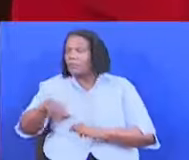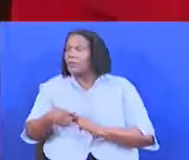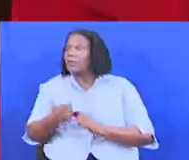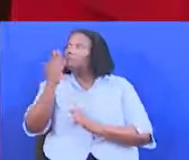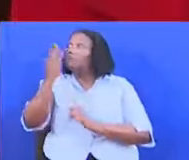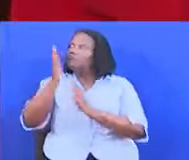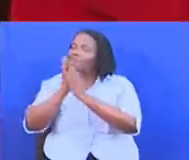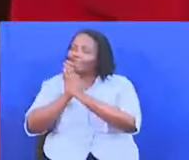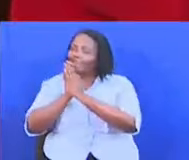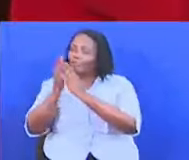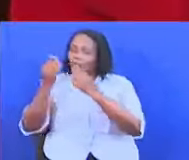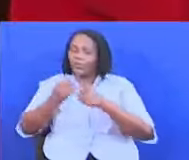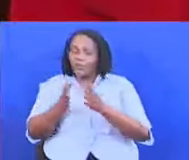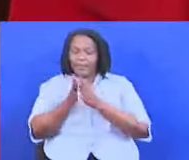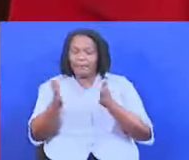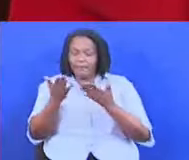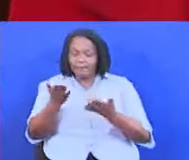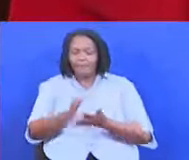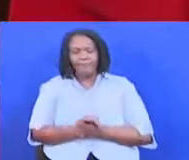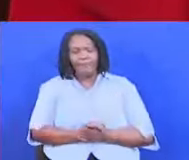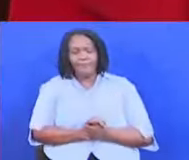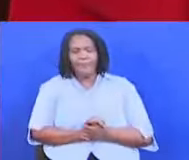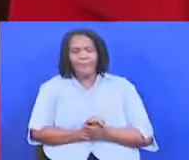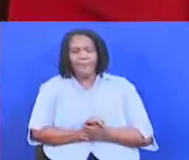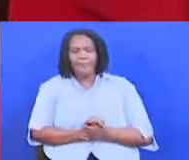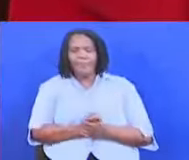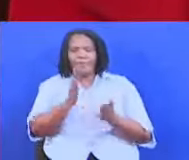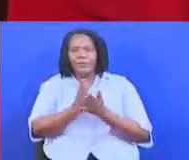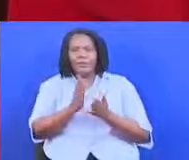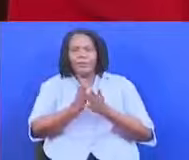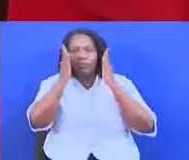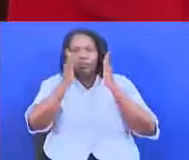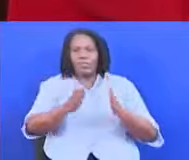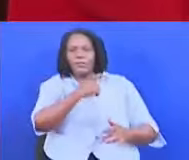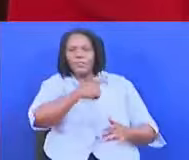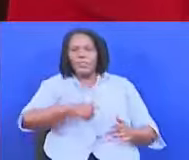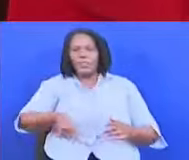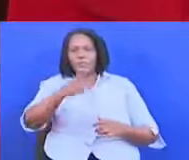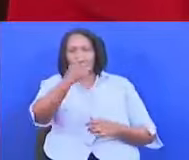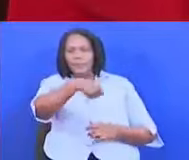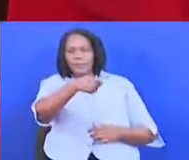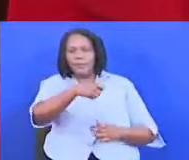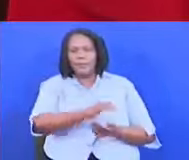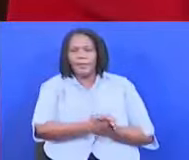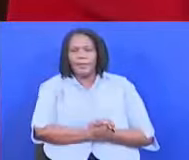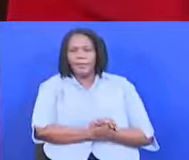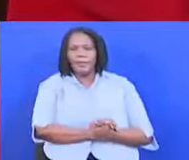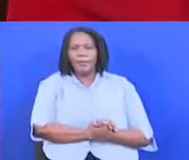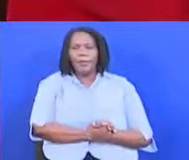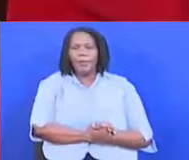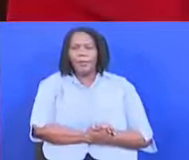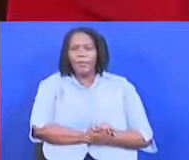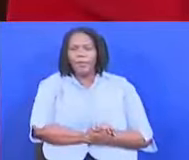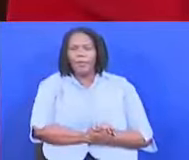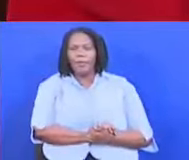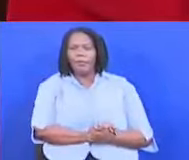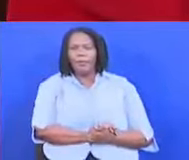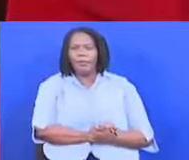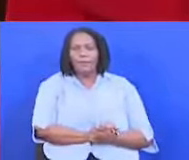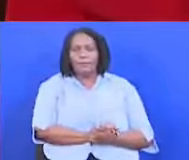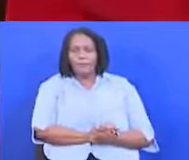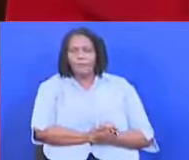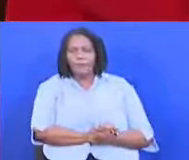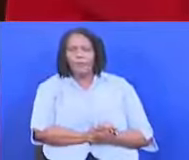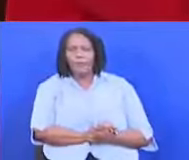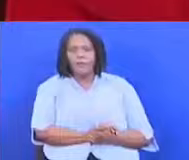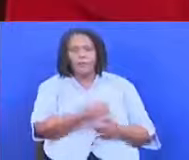sana sana mheshimiwa rais kwa namna ambavyo anavyofanya kazi yake vizuri, na hasa katika ile miradi ya kimkakati. Bajeti hii